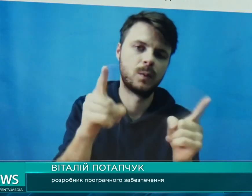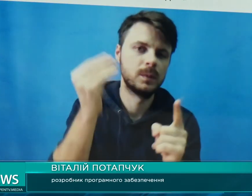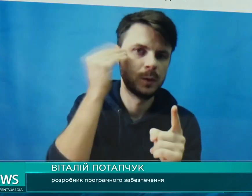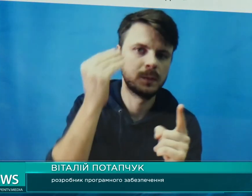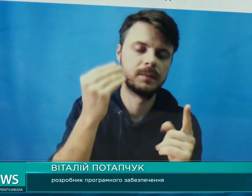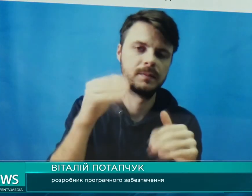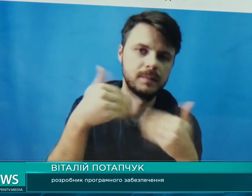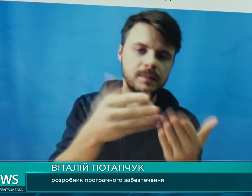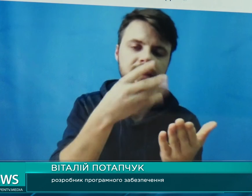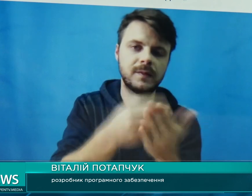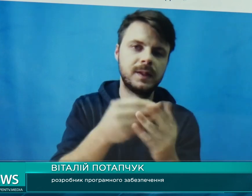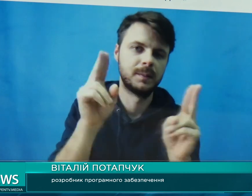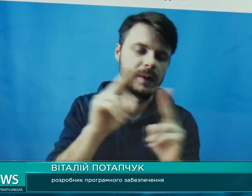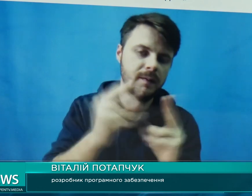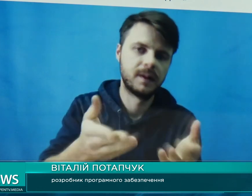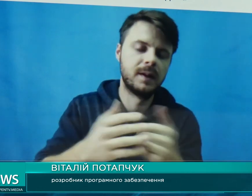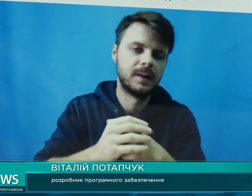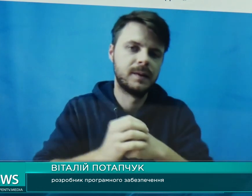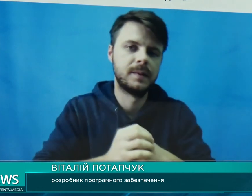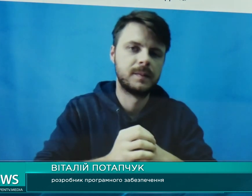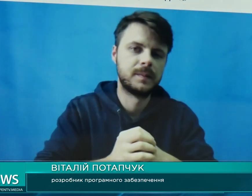своє мислення, другий спосіб